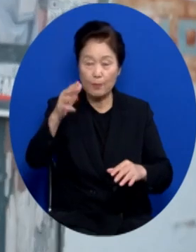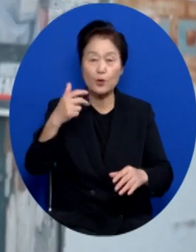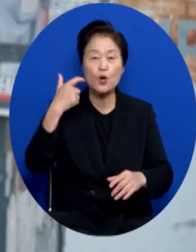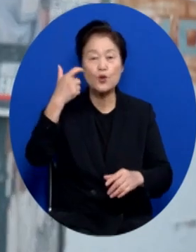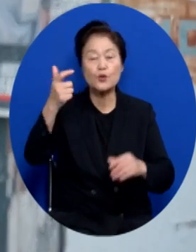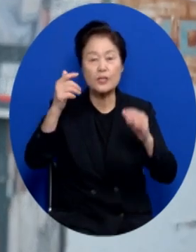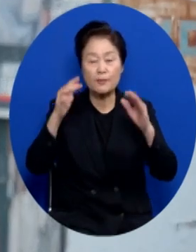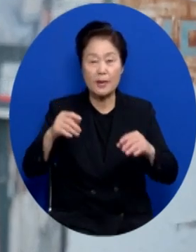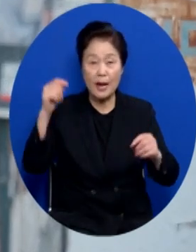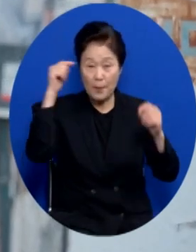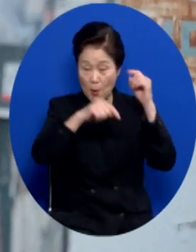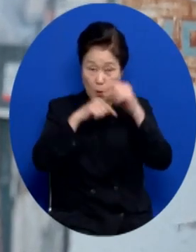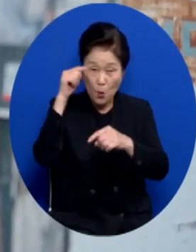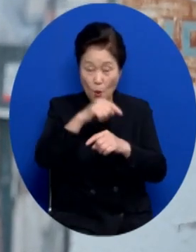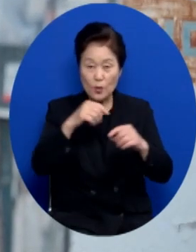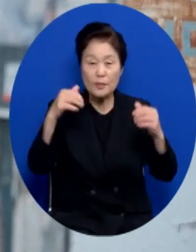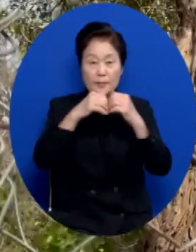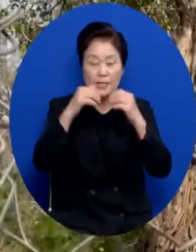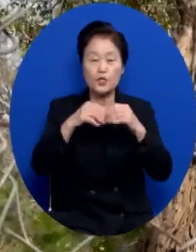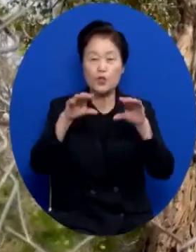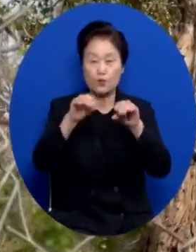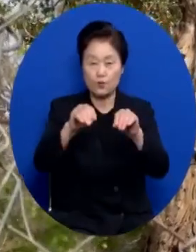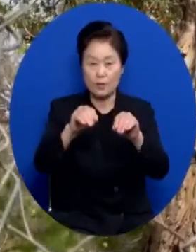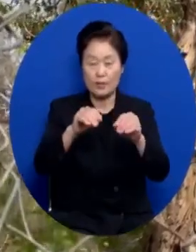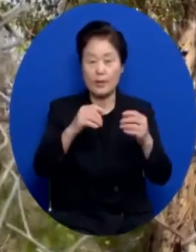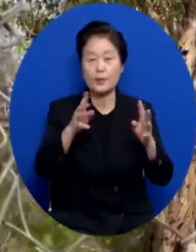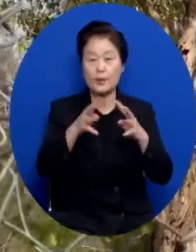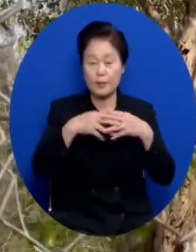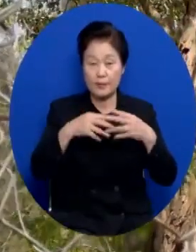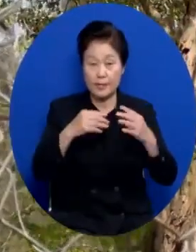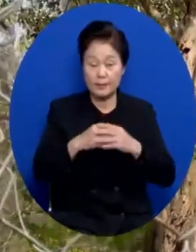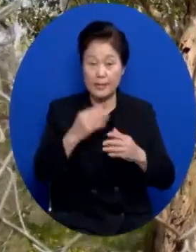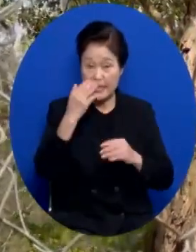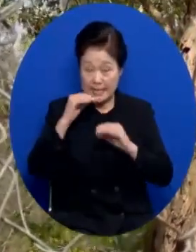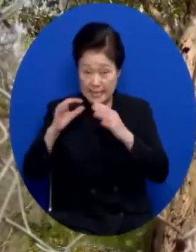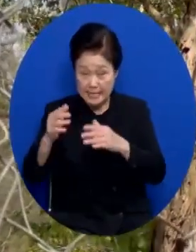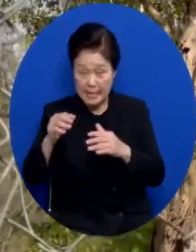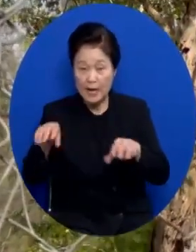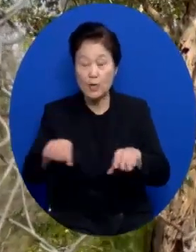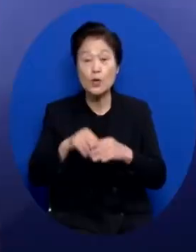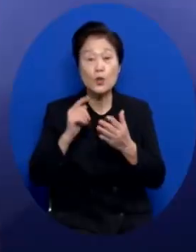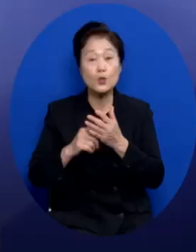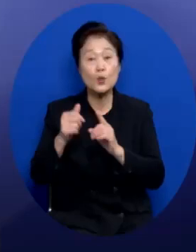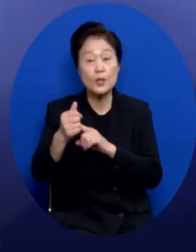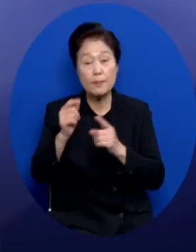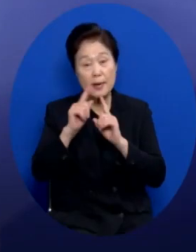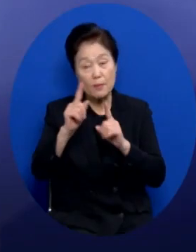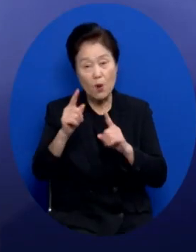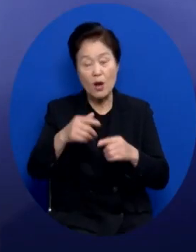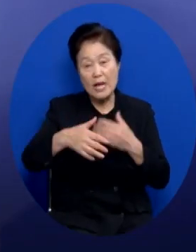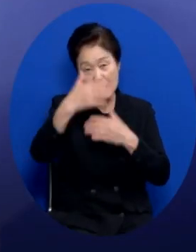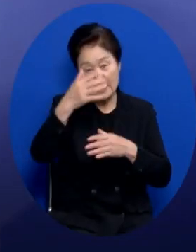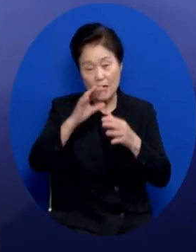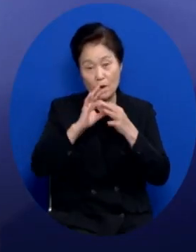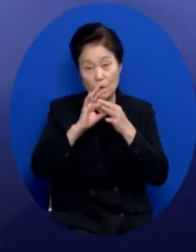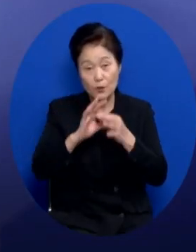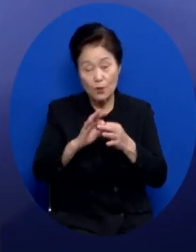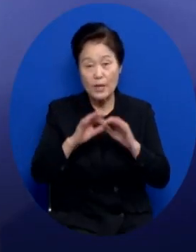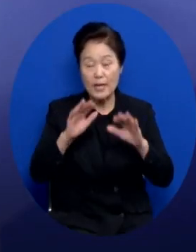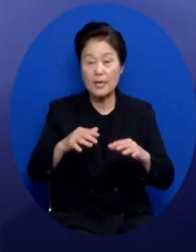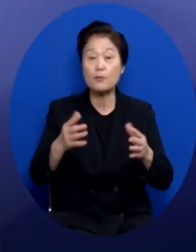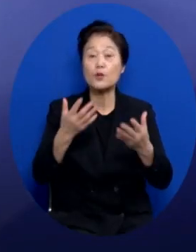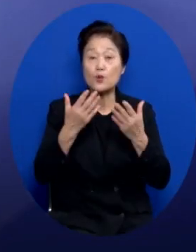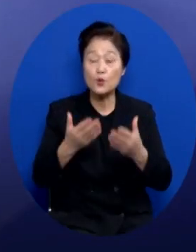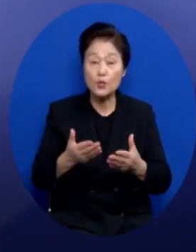동안 공습과 교전을 중단하기로 했습니다. 이스라엘 베냐민 네타냐후 총리는 영상 연설을 통해 이번